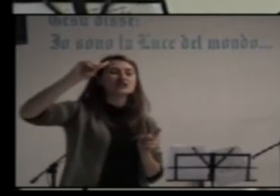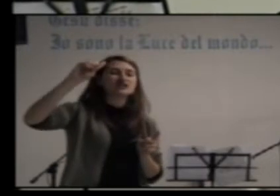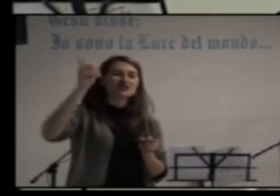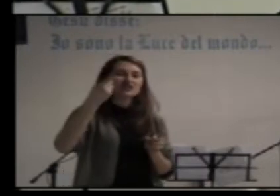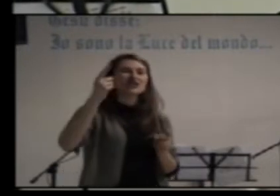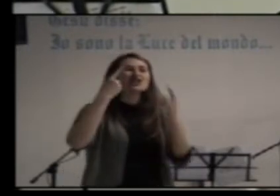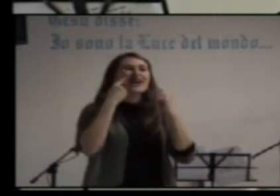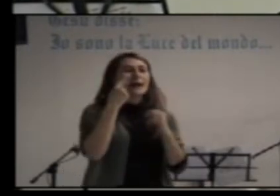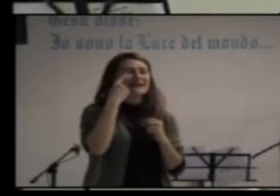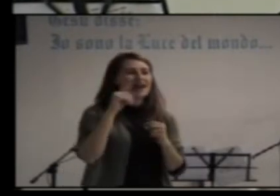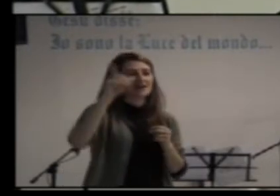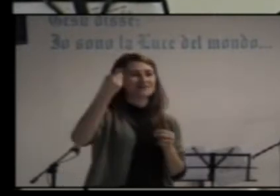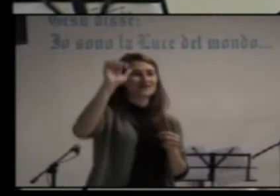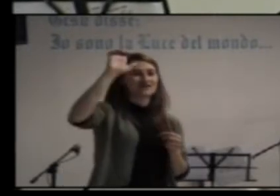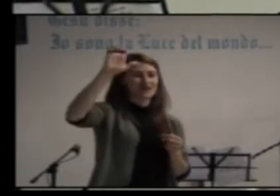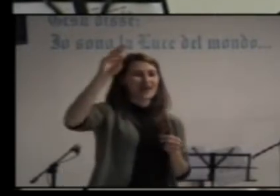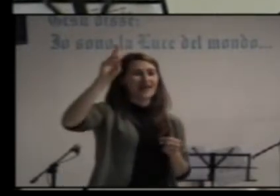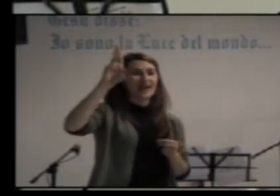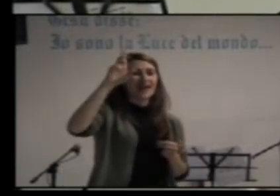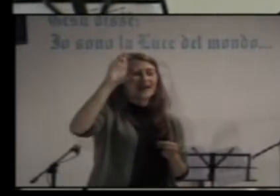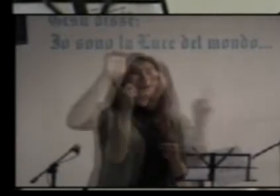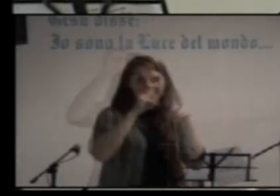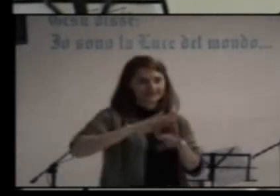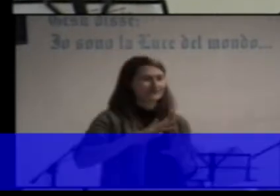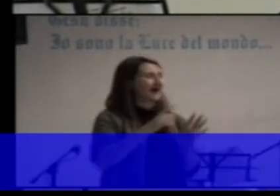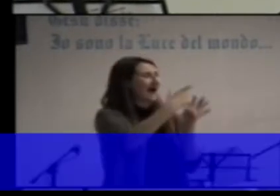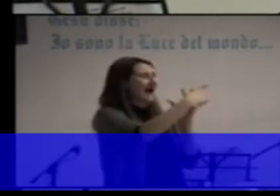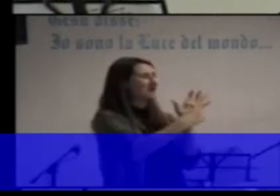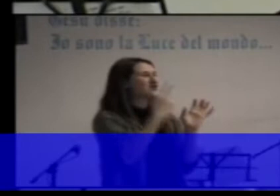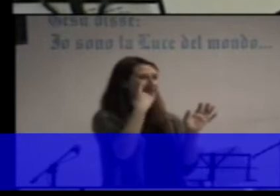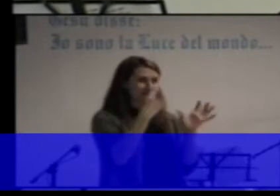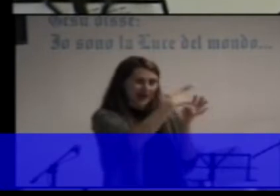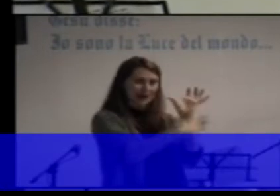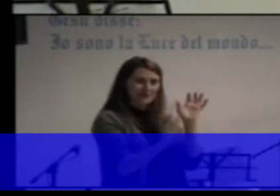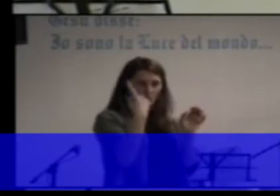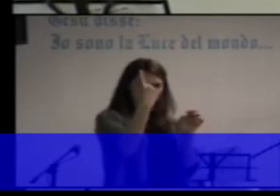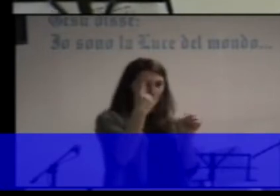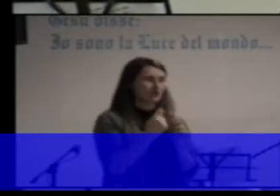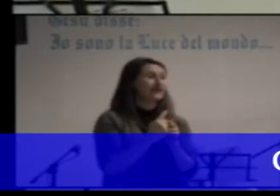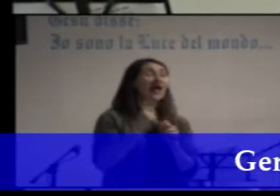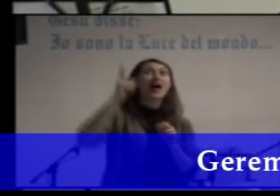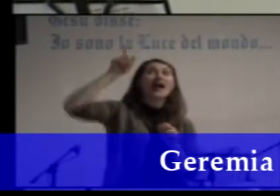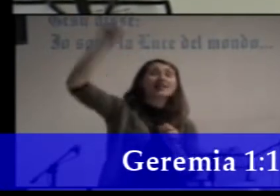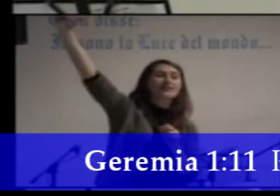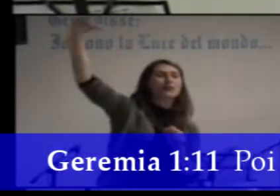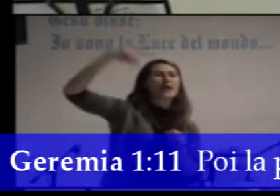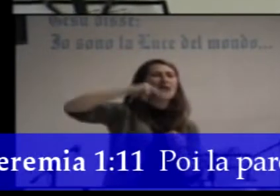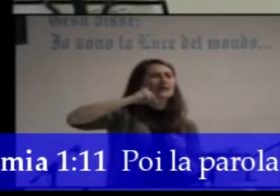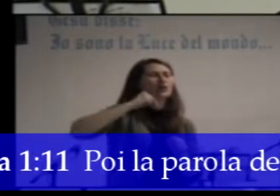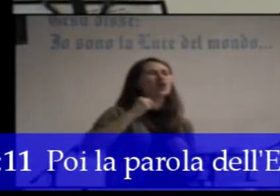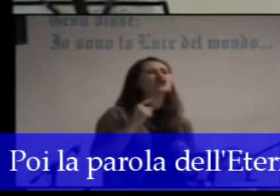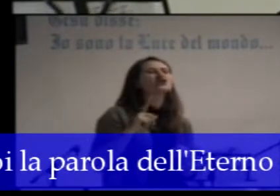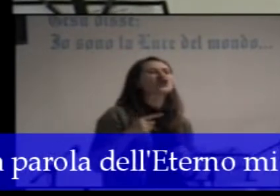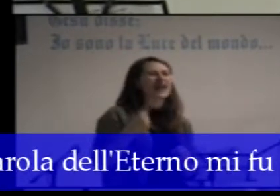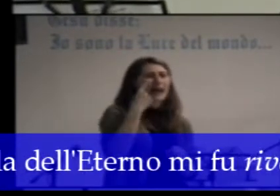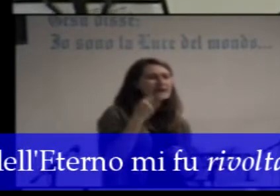i versetti dall'11 al 12. Parola dell'Eterno mi fu rivolta dicendo: Geremia, che cosa vedi?